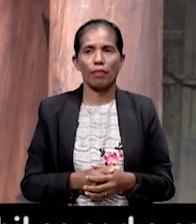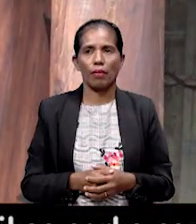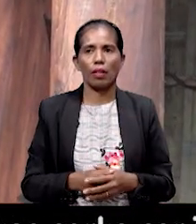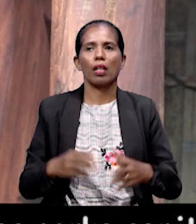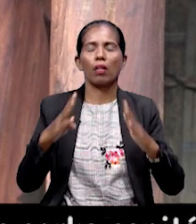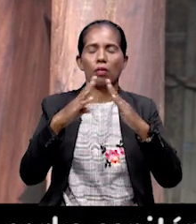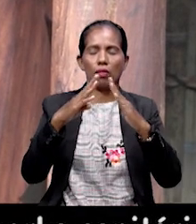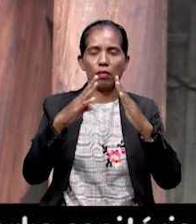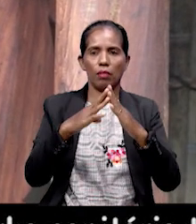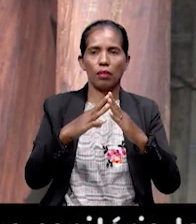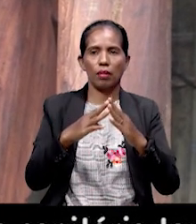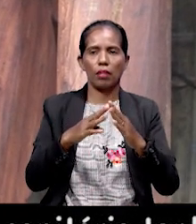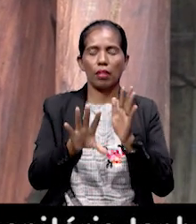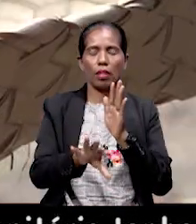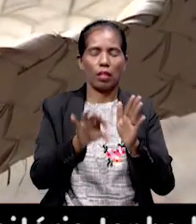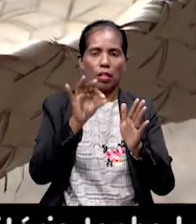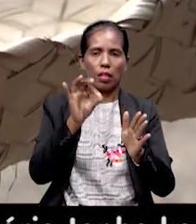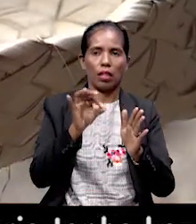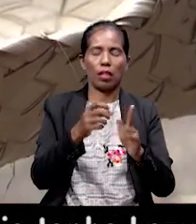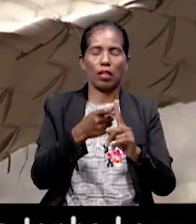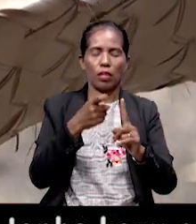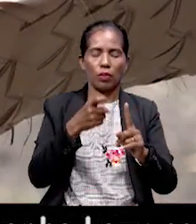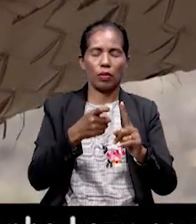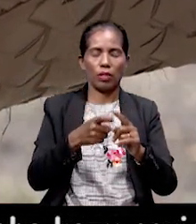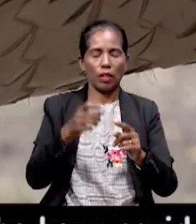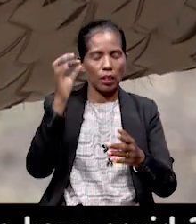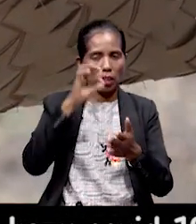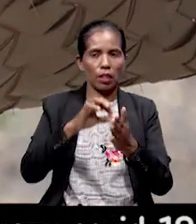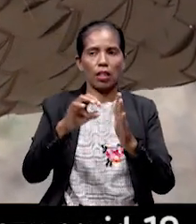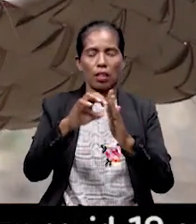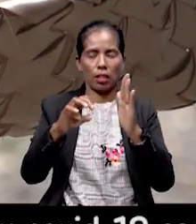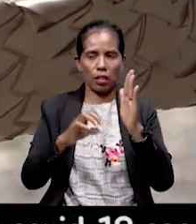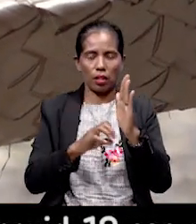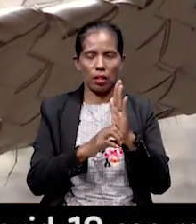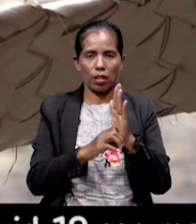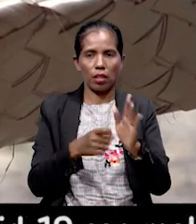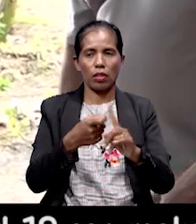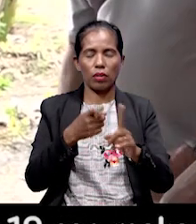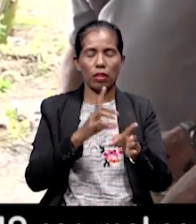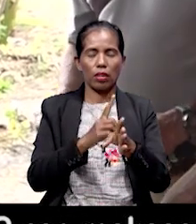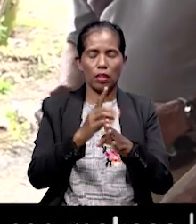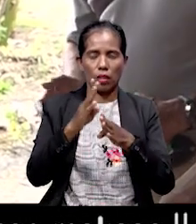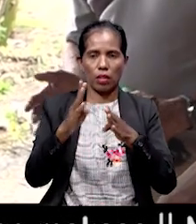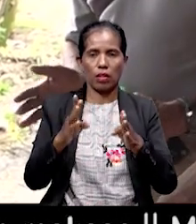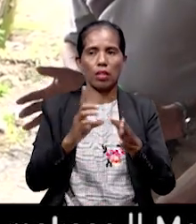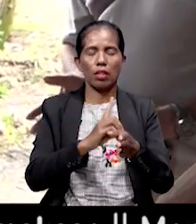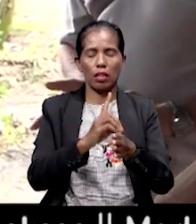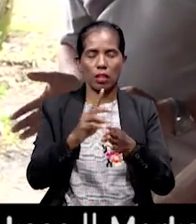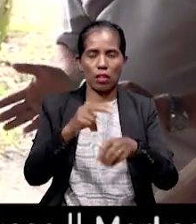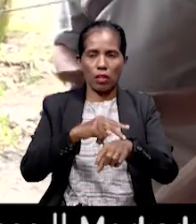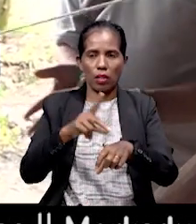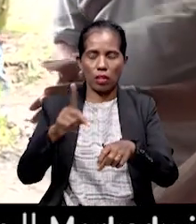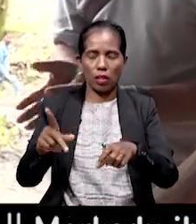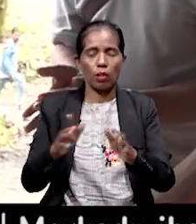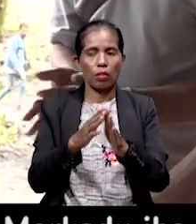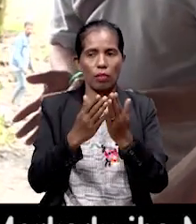Uma-Lisan heni uta ne be hetan inaugura saun husi sekretario estado no arte cultura li husi diretor direção national biblioteca i